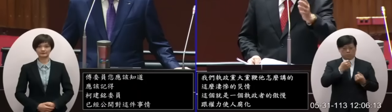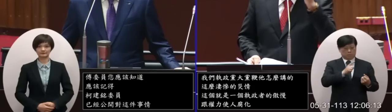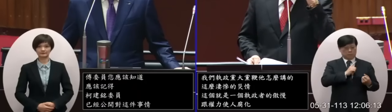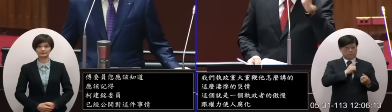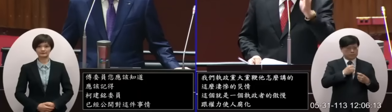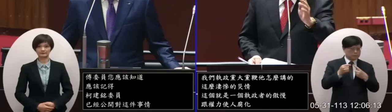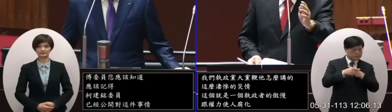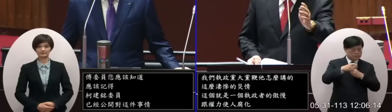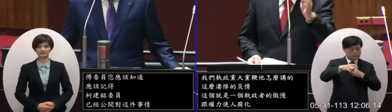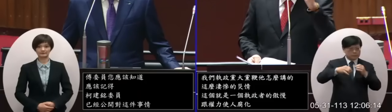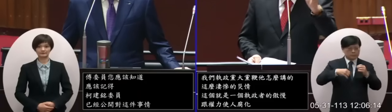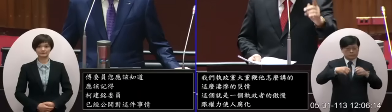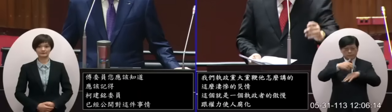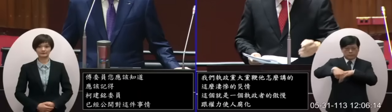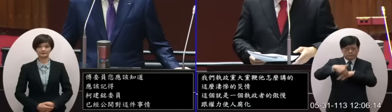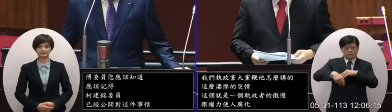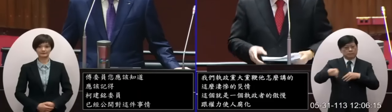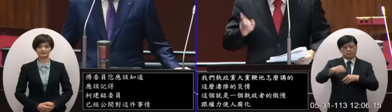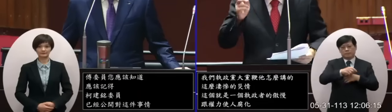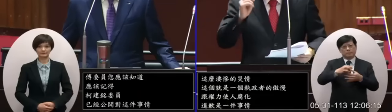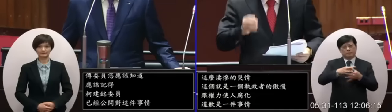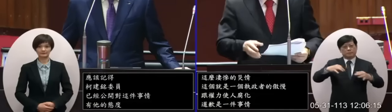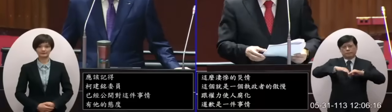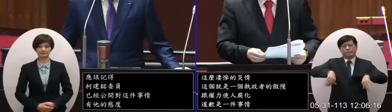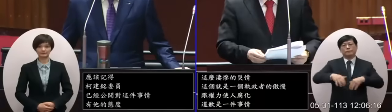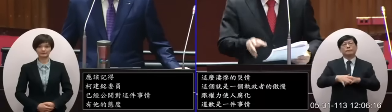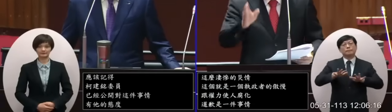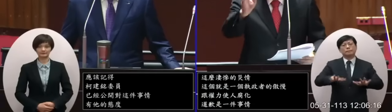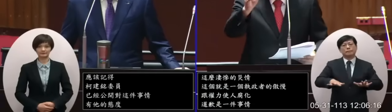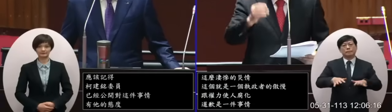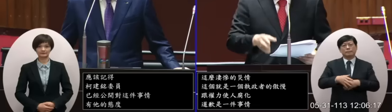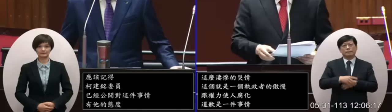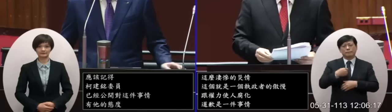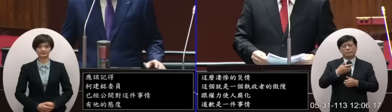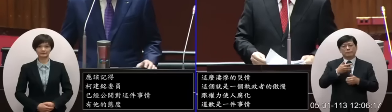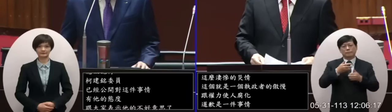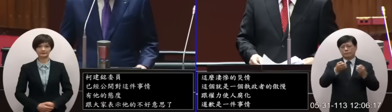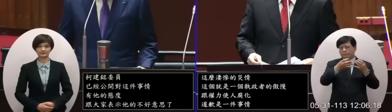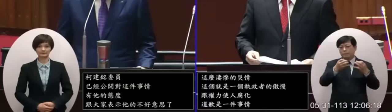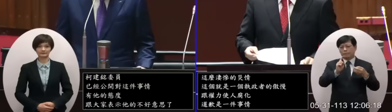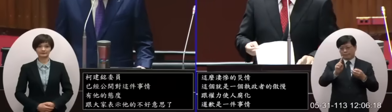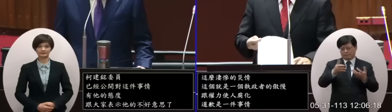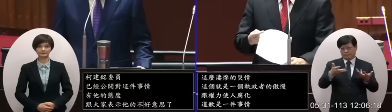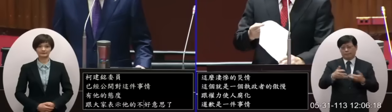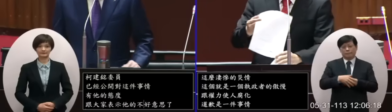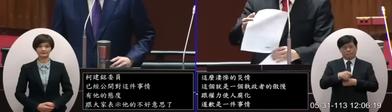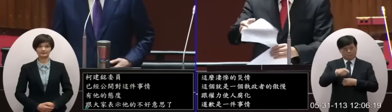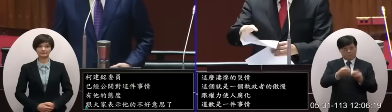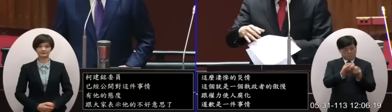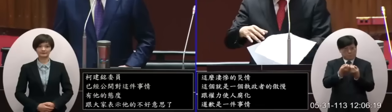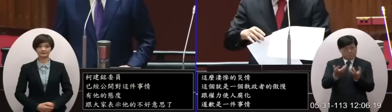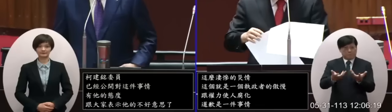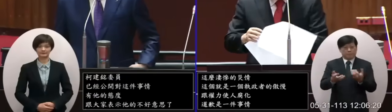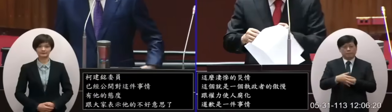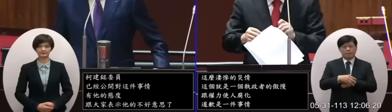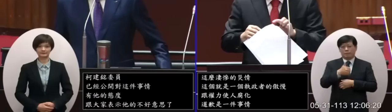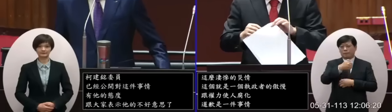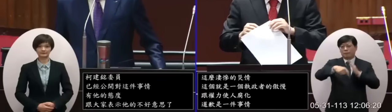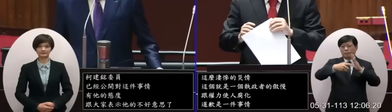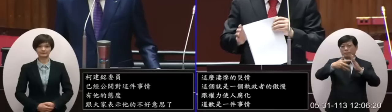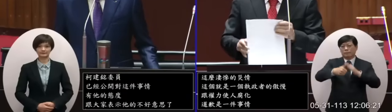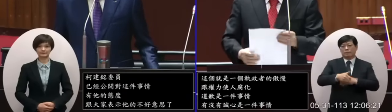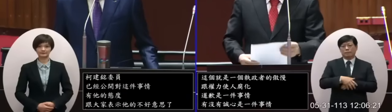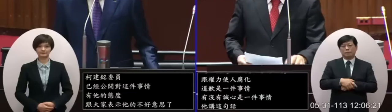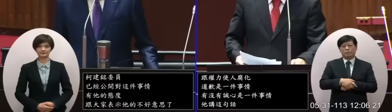权谋跟他的算计又是一件事情。本席在这里哈，现在跟你探讨这个灾情。我要谢谢院长